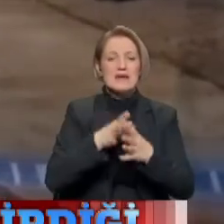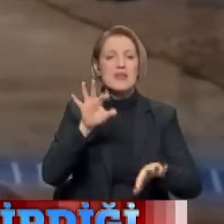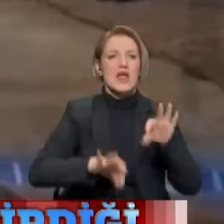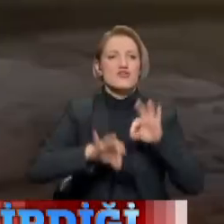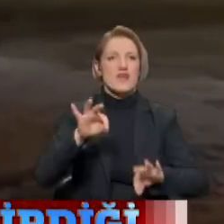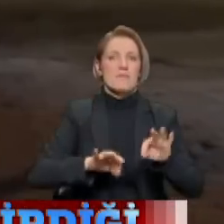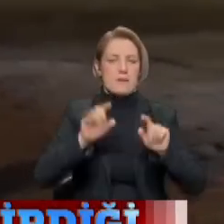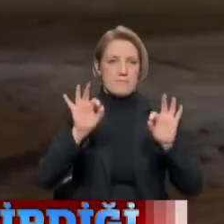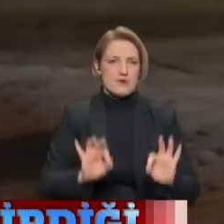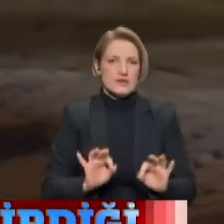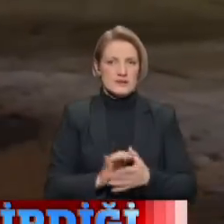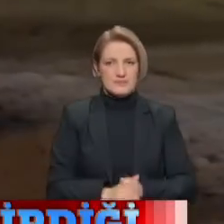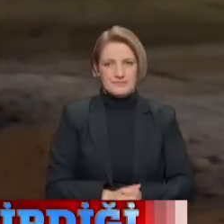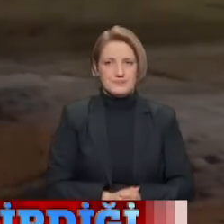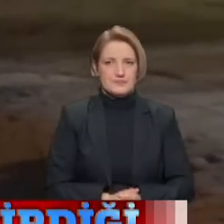inceleme başlattı.